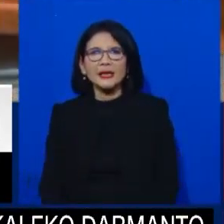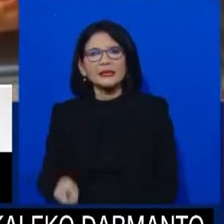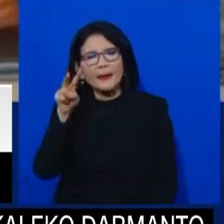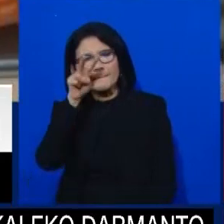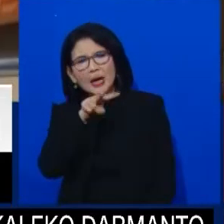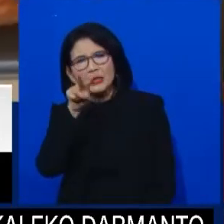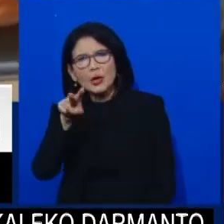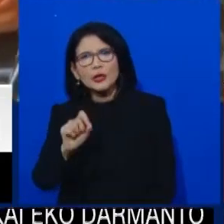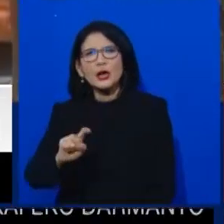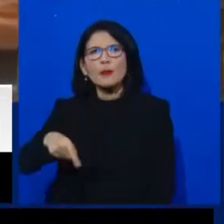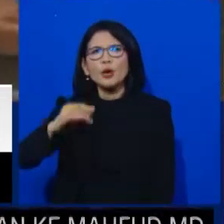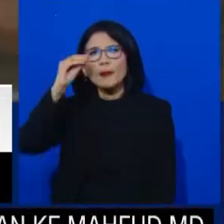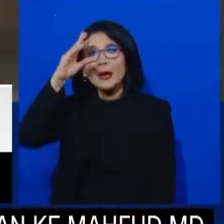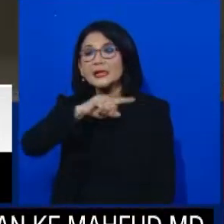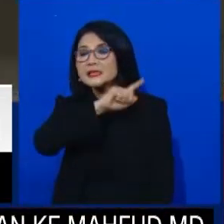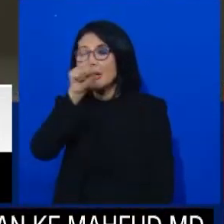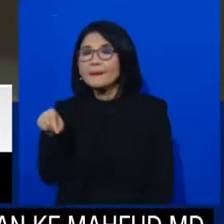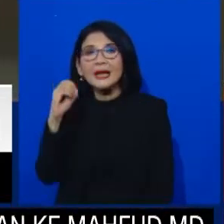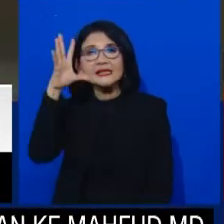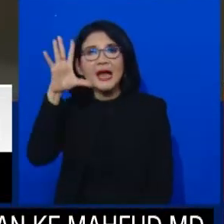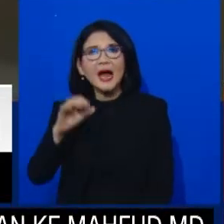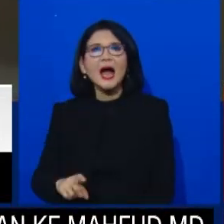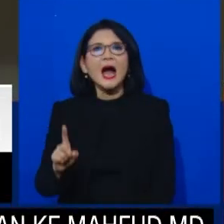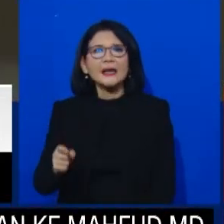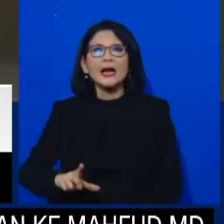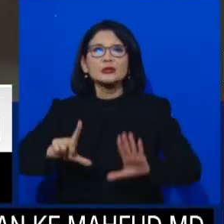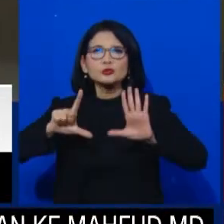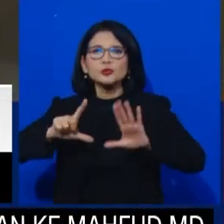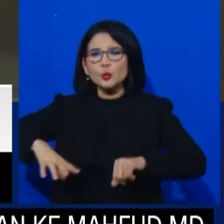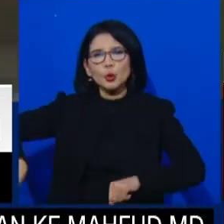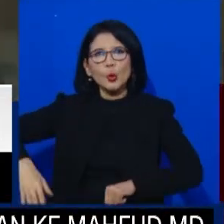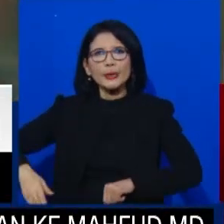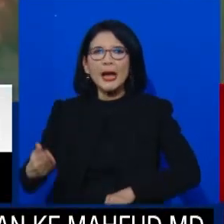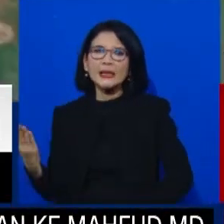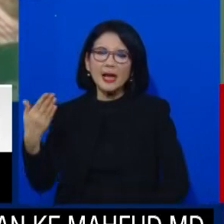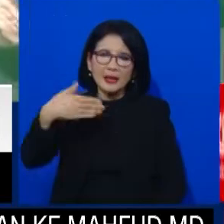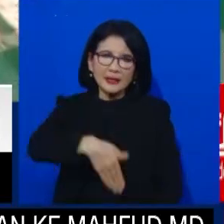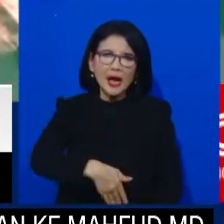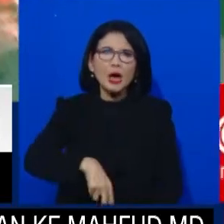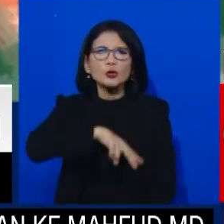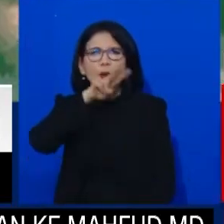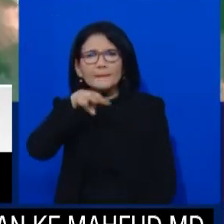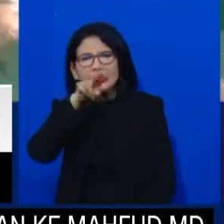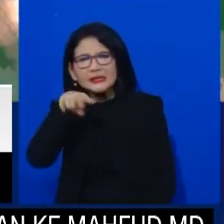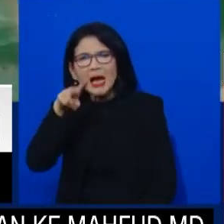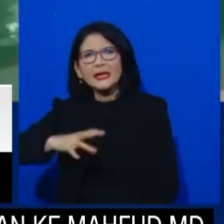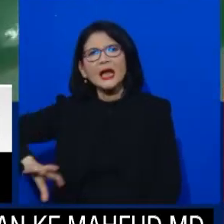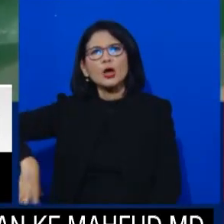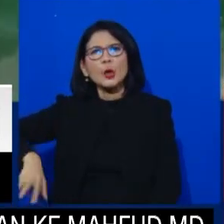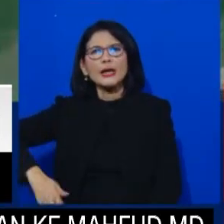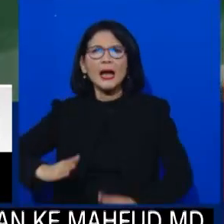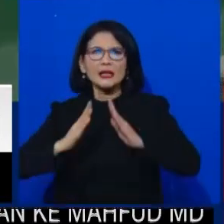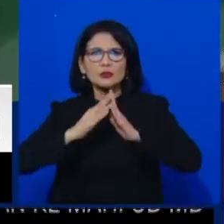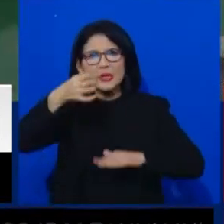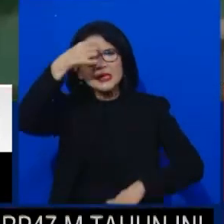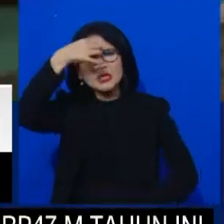kami dari pagi hingga siang hari ini sudah ada 7 keluarga yang datang untuk mencari keluarganya di Rumah Sakit